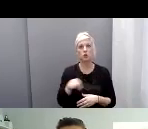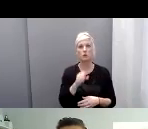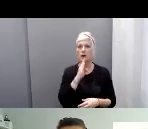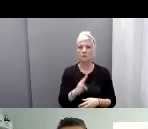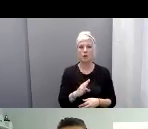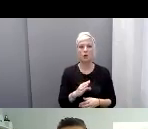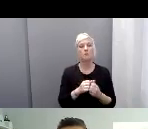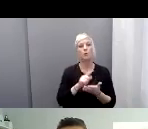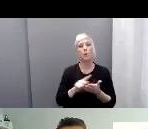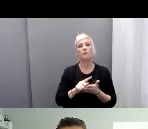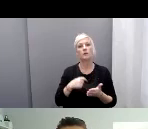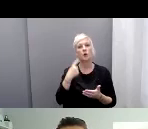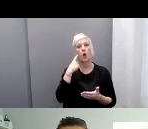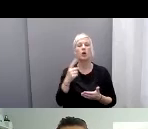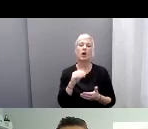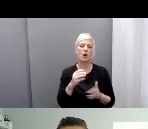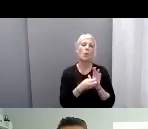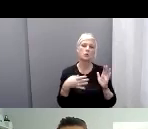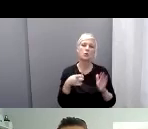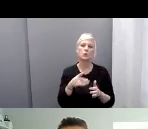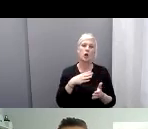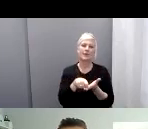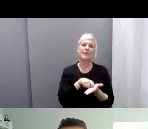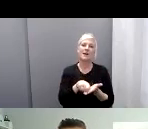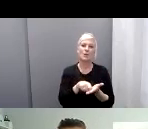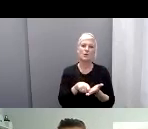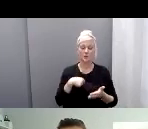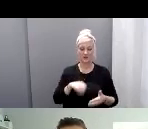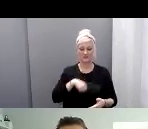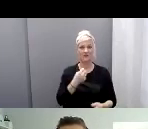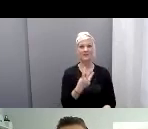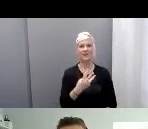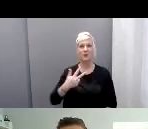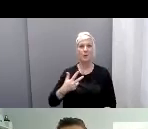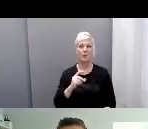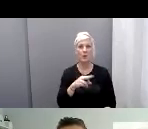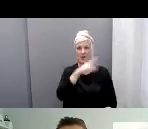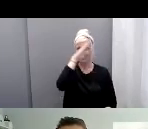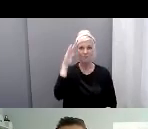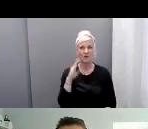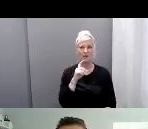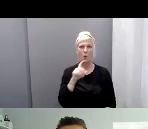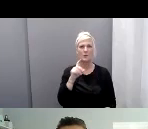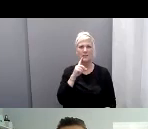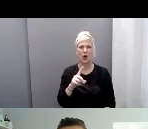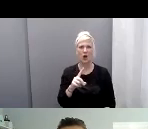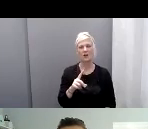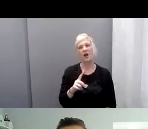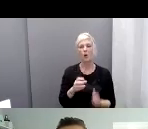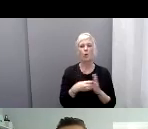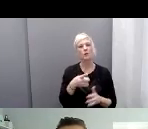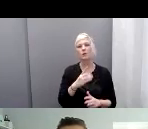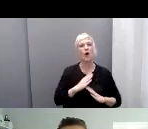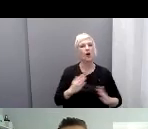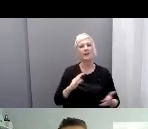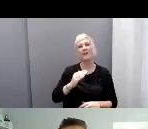det beror på mina diagnoser. Att som 38-åring bli bemött med kommentarer som "men det är bara för att du är oerfaren, lille vän"